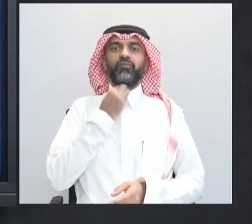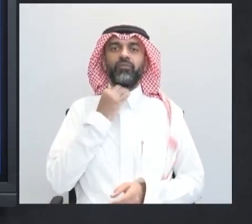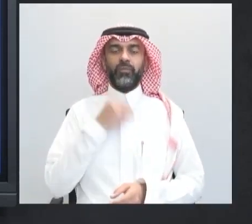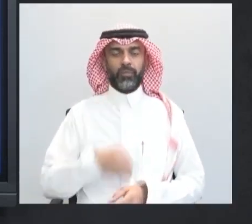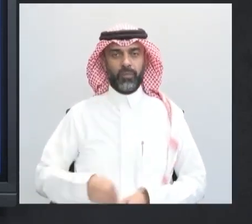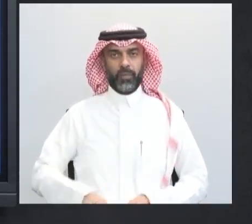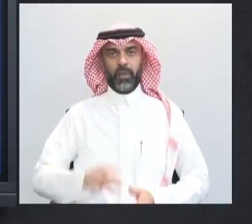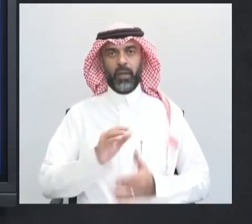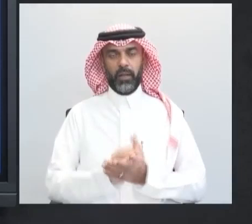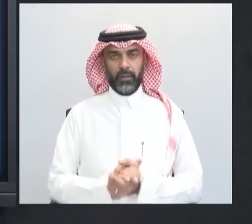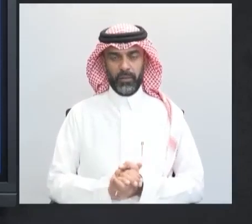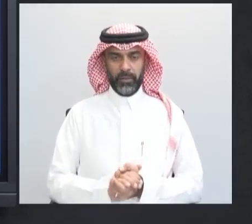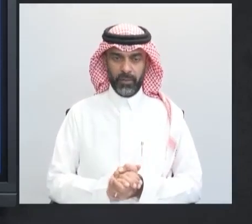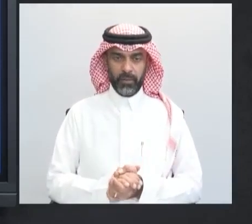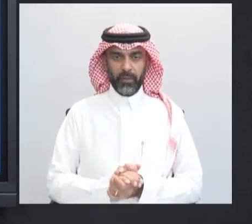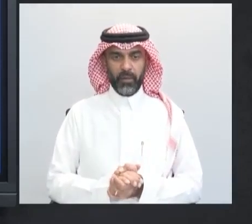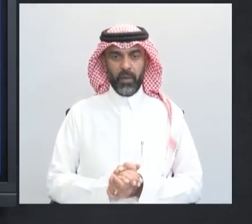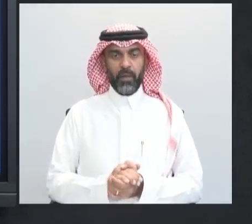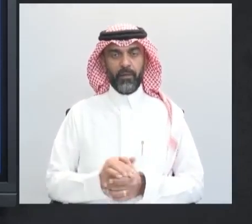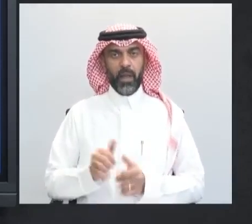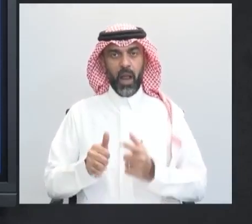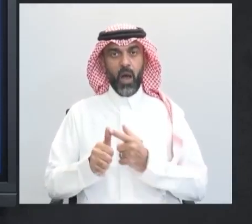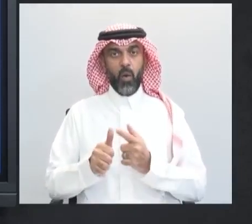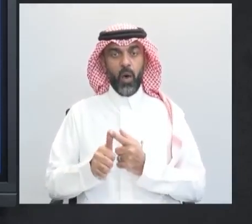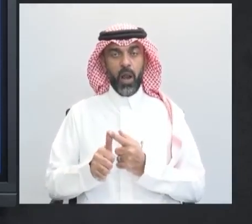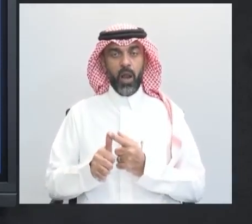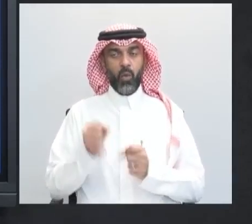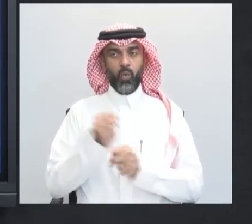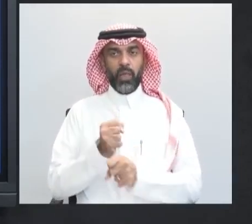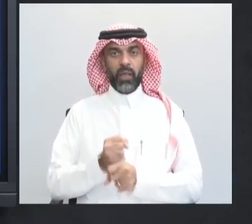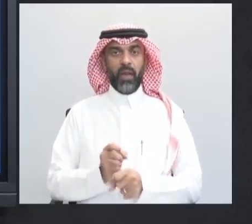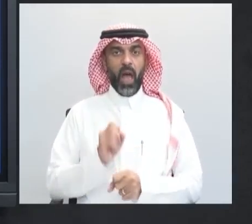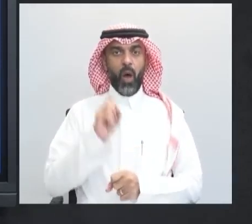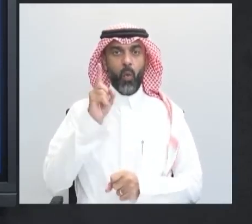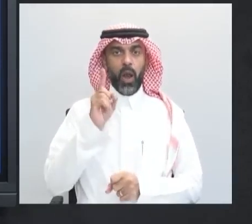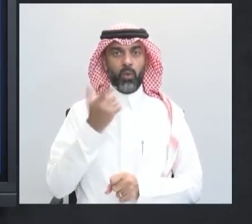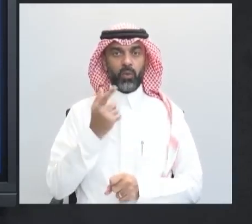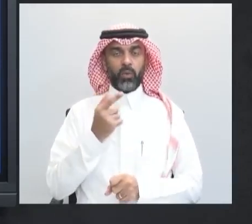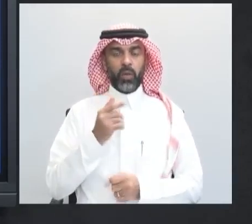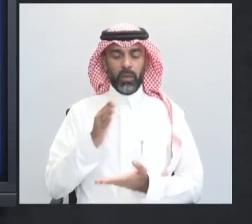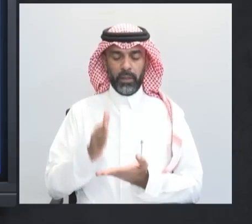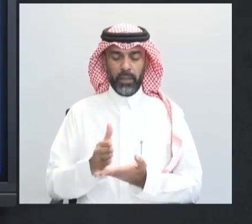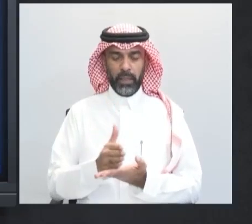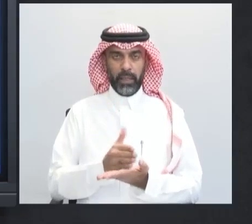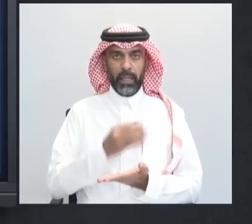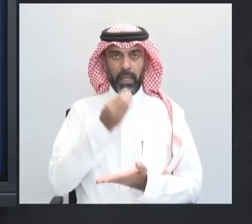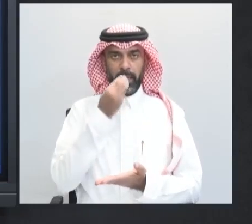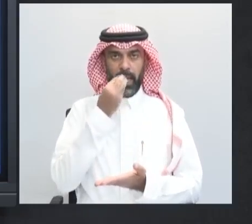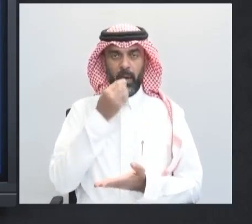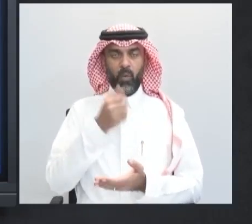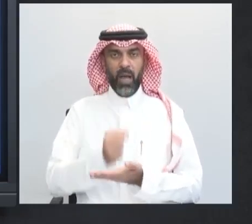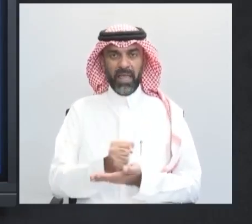داخل الجهاز الهضمي في المعده فالدور الاول الوظيفه الاولى لهذا الجهاز هو تقطيع الطعام وطحن